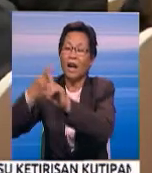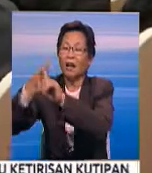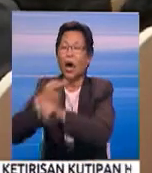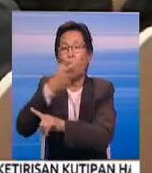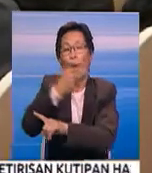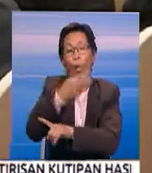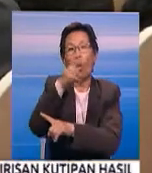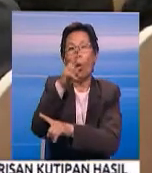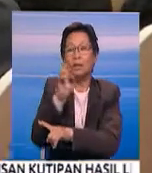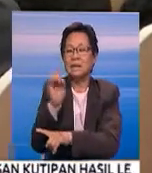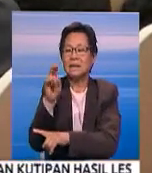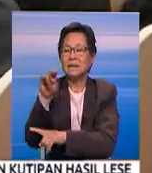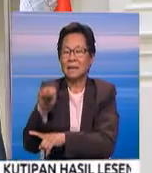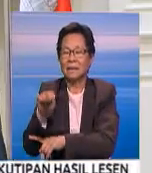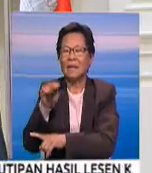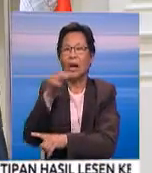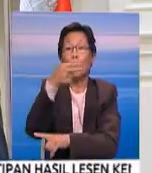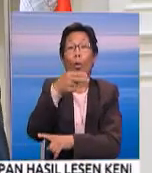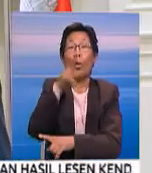Sen.